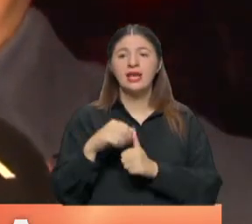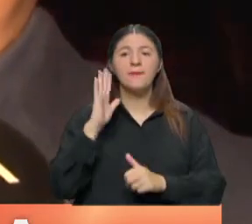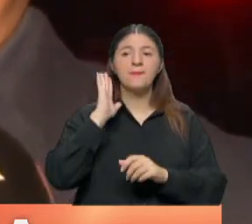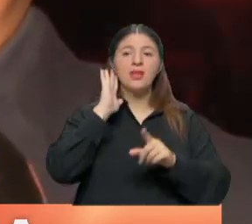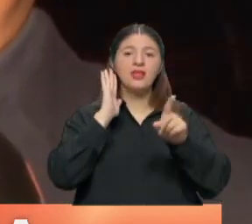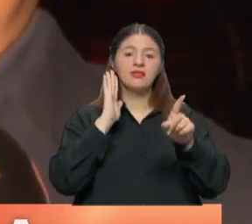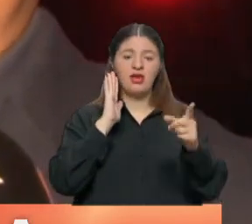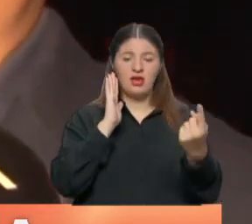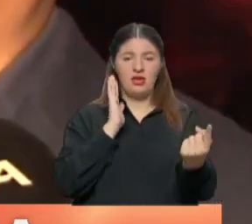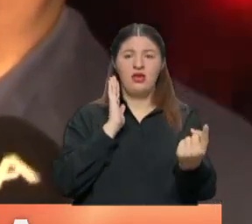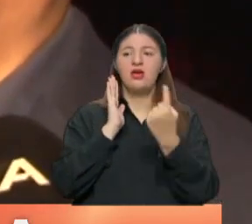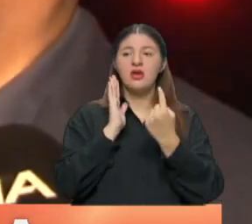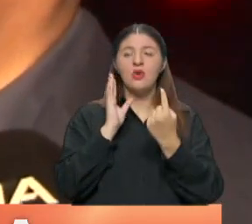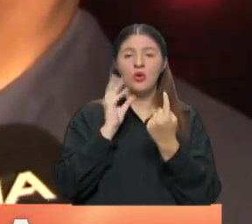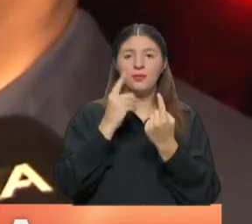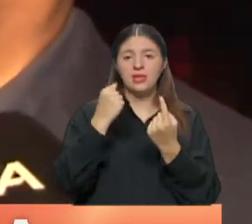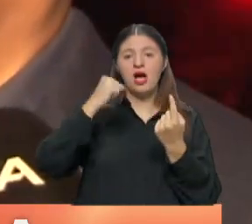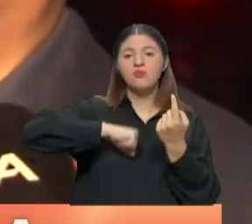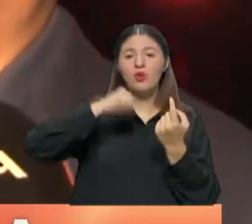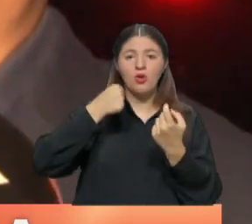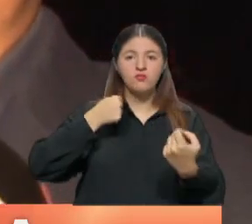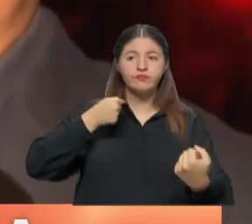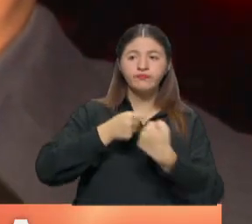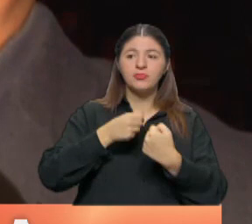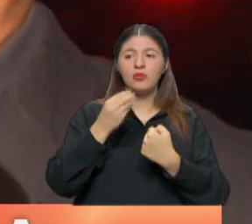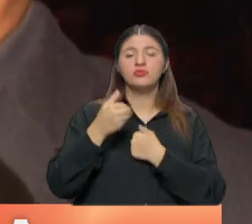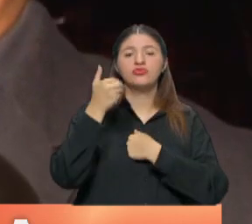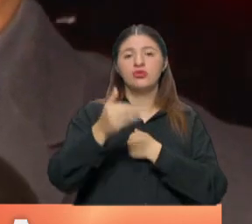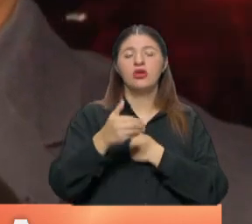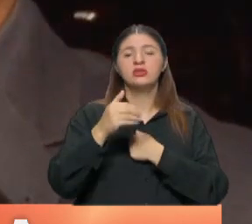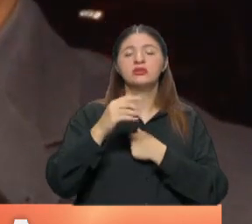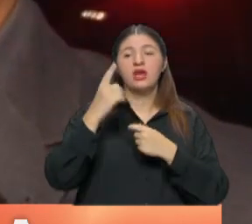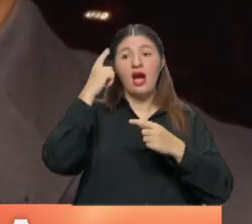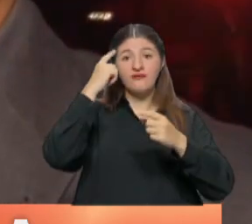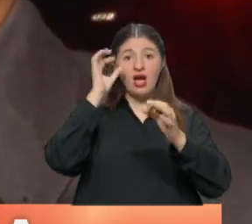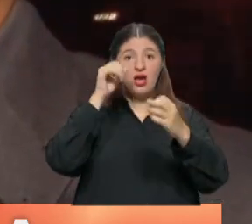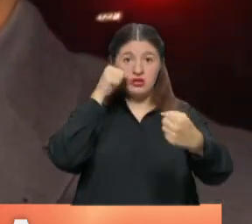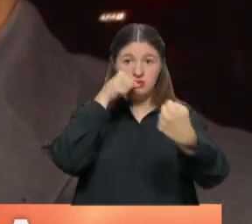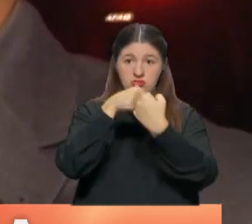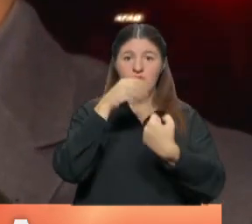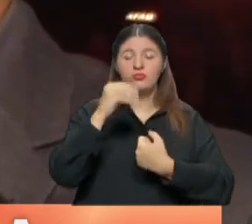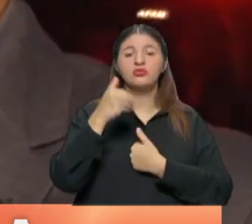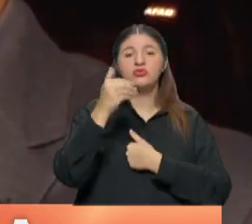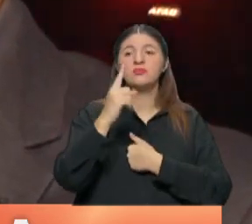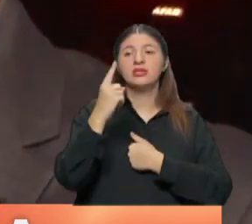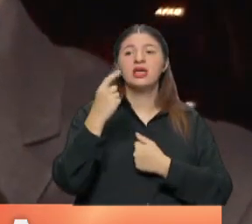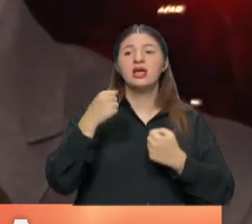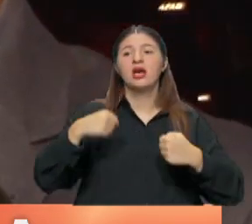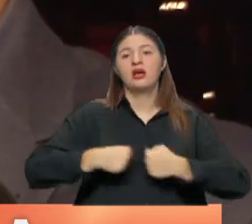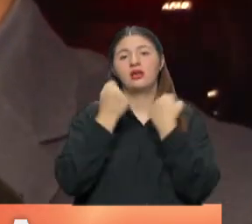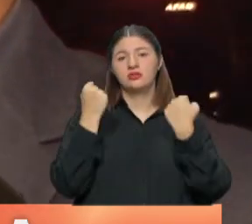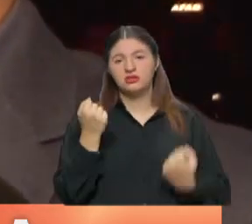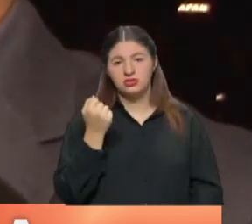Malatya istikametinden gelen bir kamyonun çarpışması sonucu, kafa kafaya çarpışması sonucu bir trafik